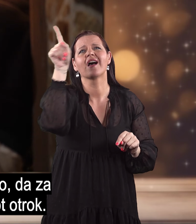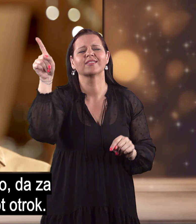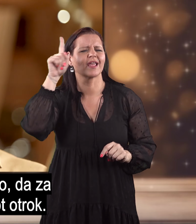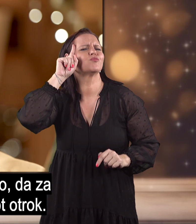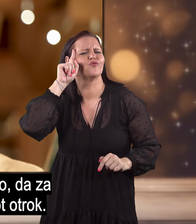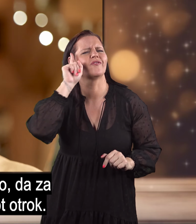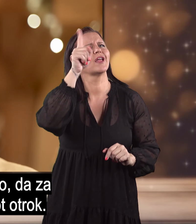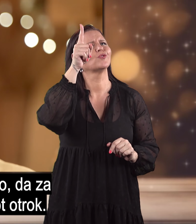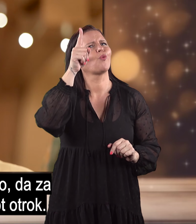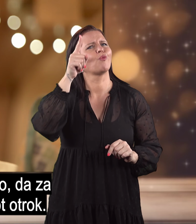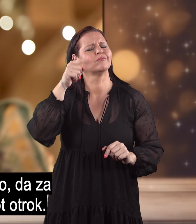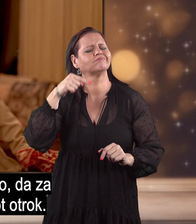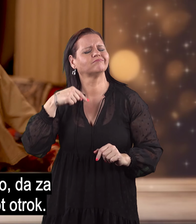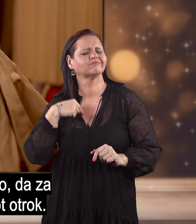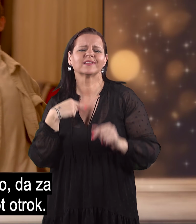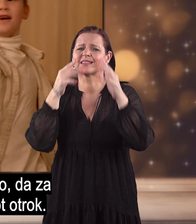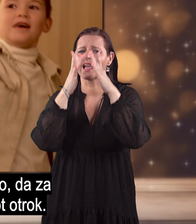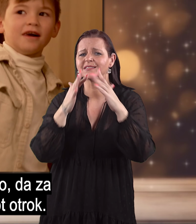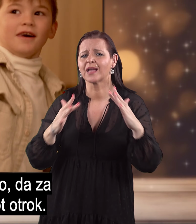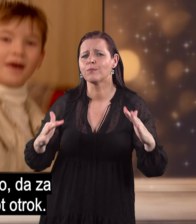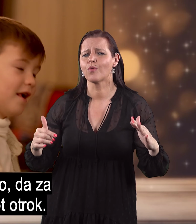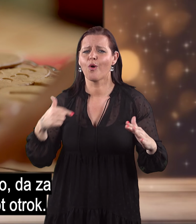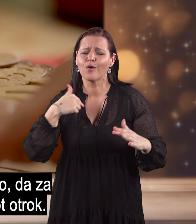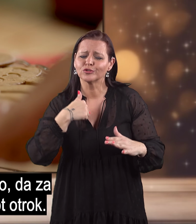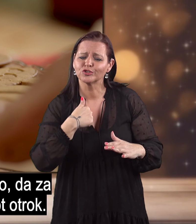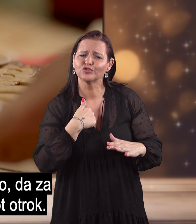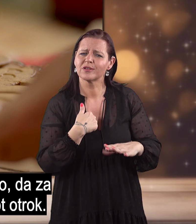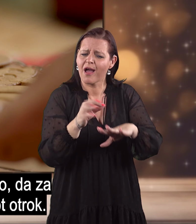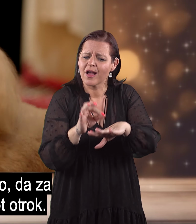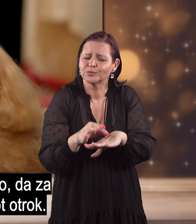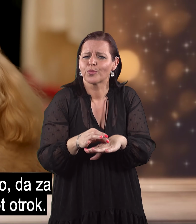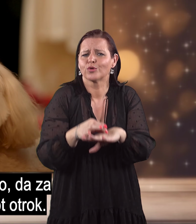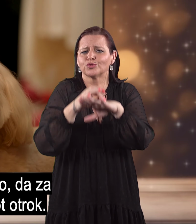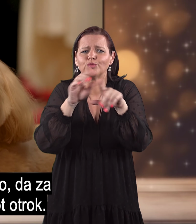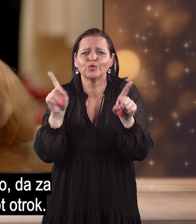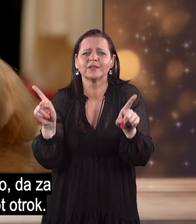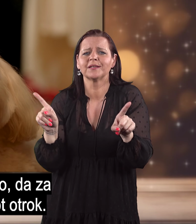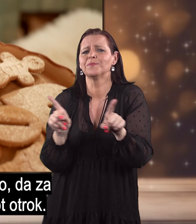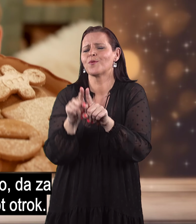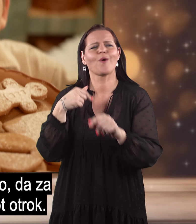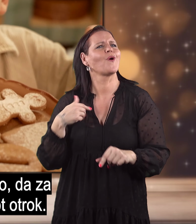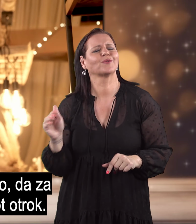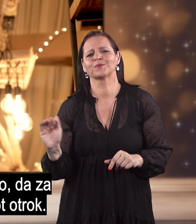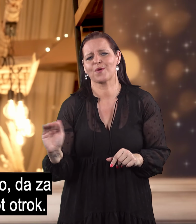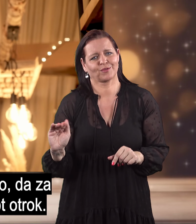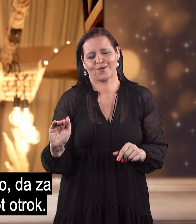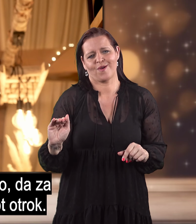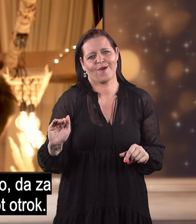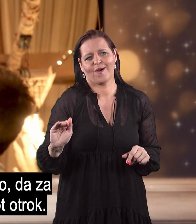na nebu vedo, da za božič se počutim